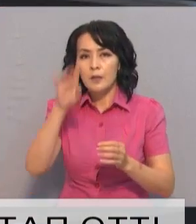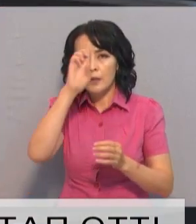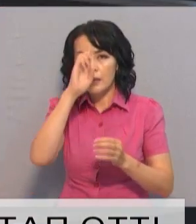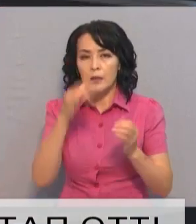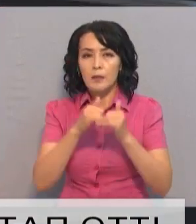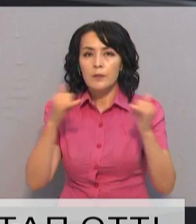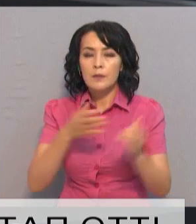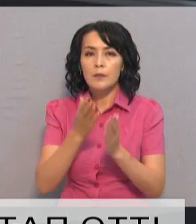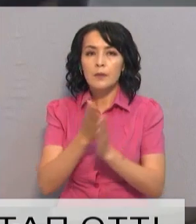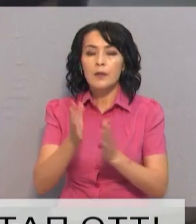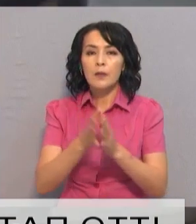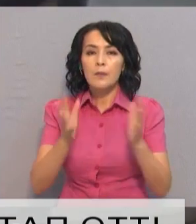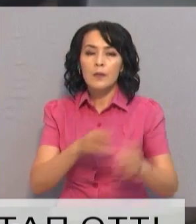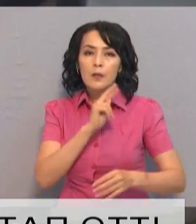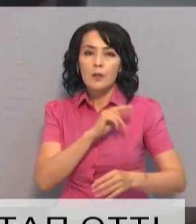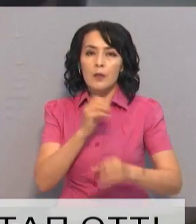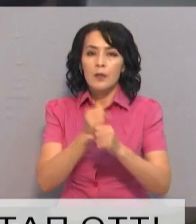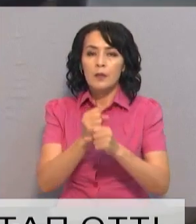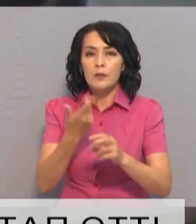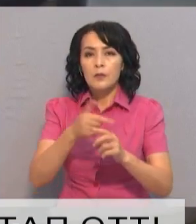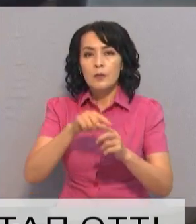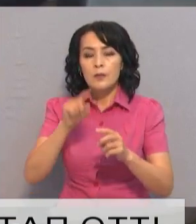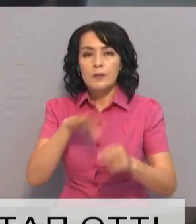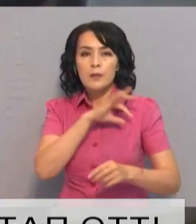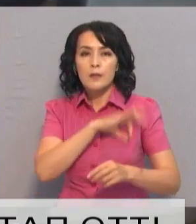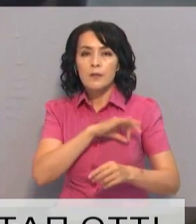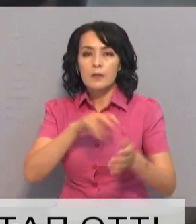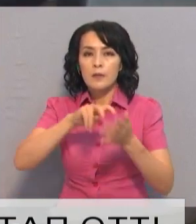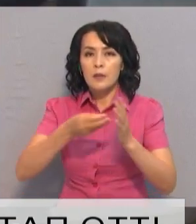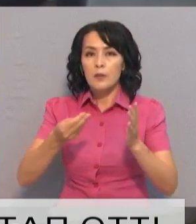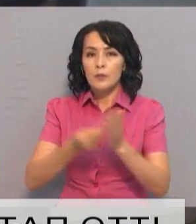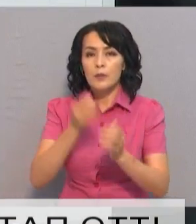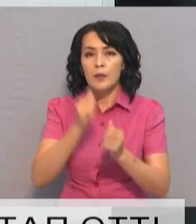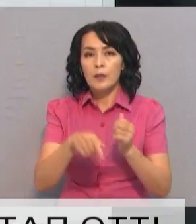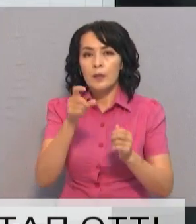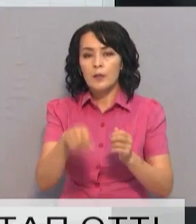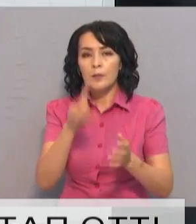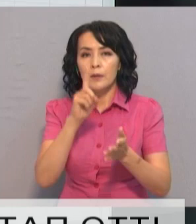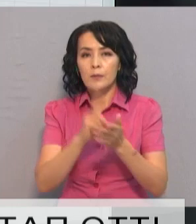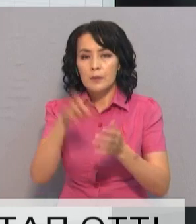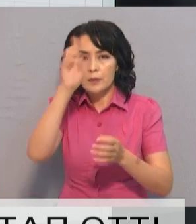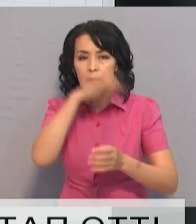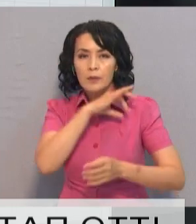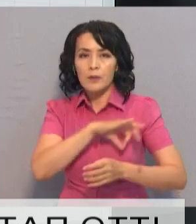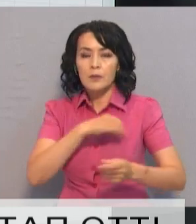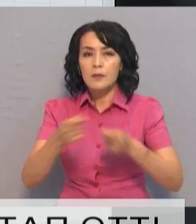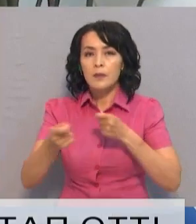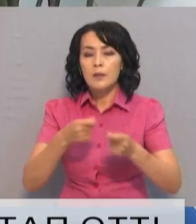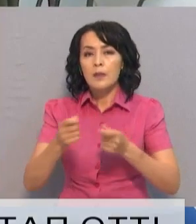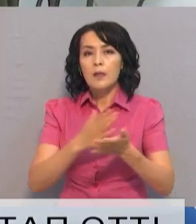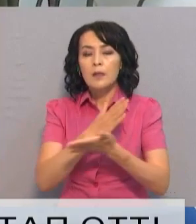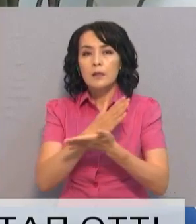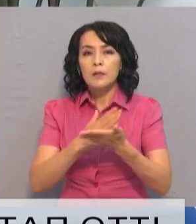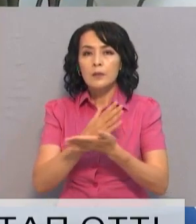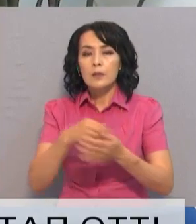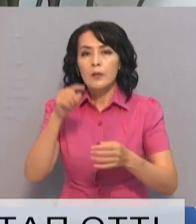көркейтуге бағытталған ауқымды шаруалар атқарылады. Сондықтан табысынан салық төлеу әр адамның парызы. Мемлекеттік кірістер басқармасының